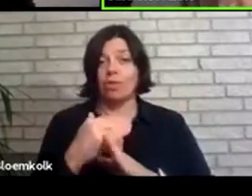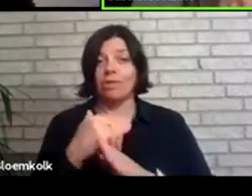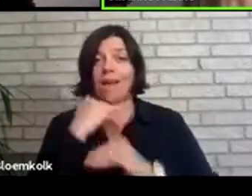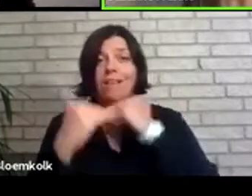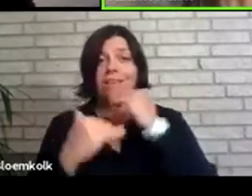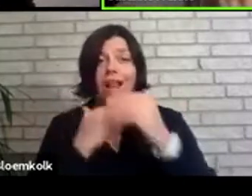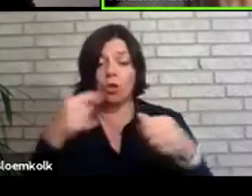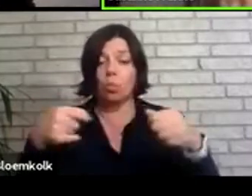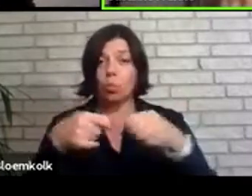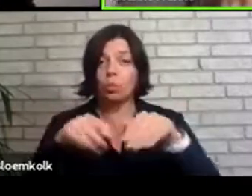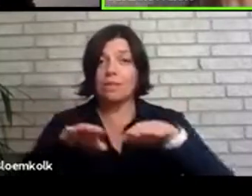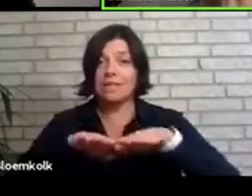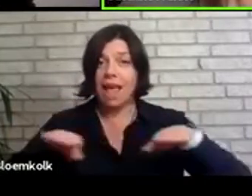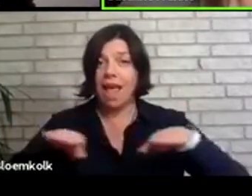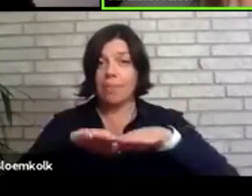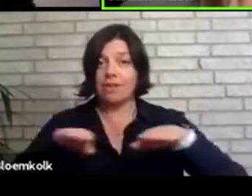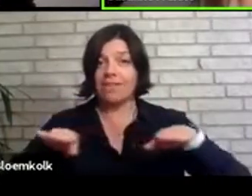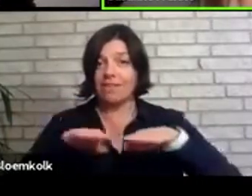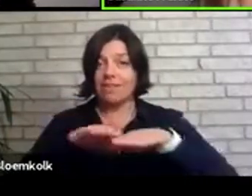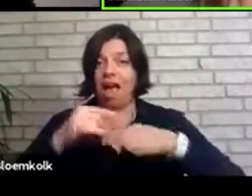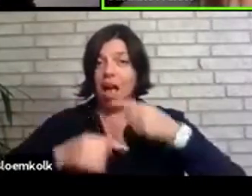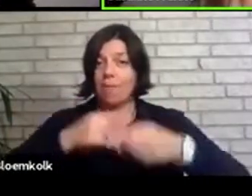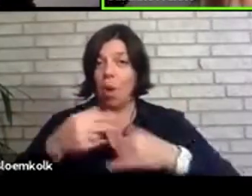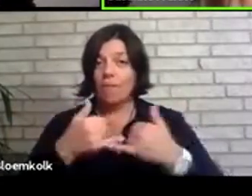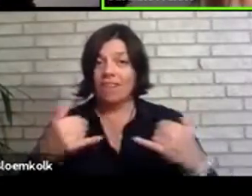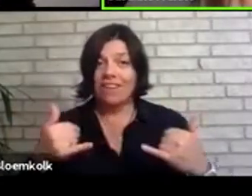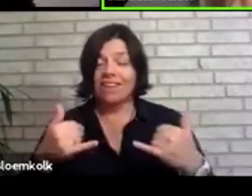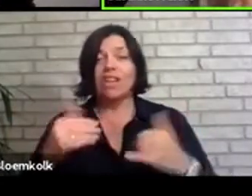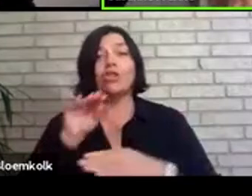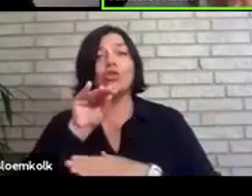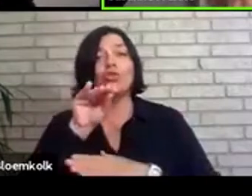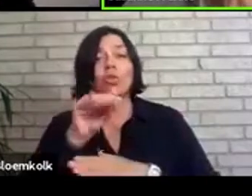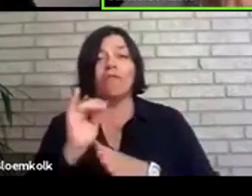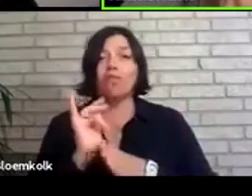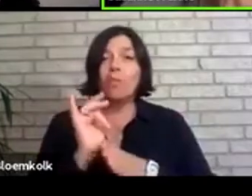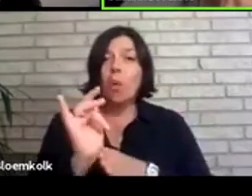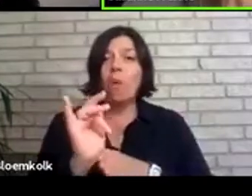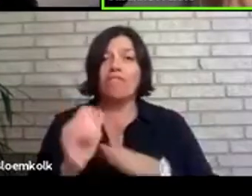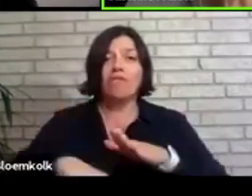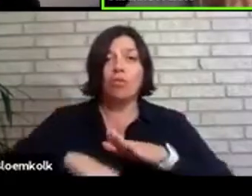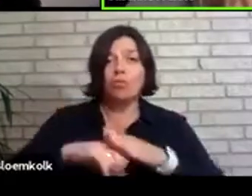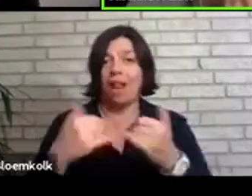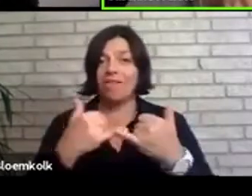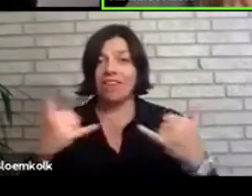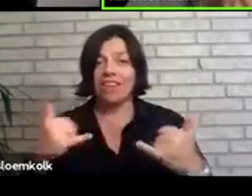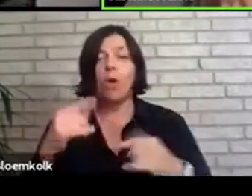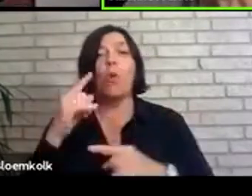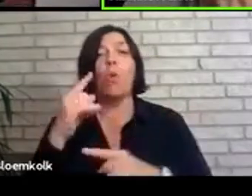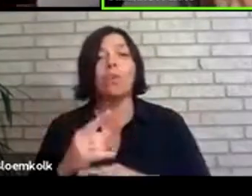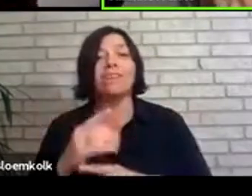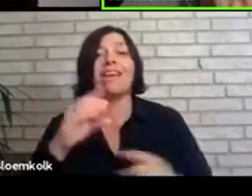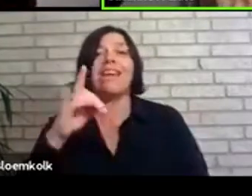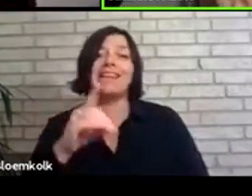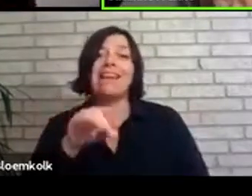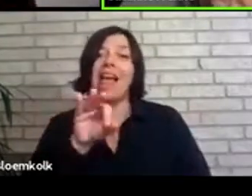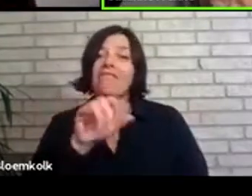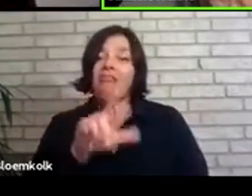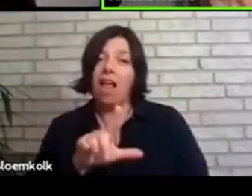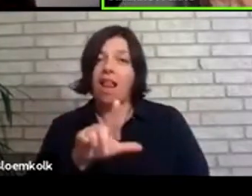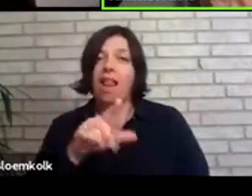agieren. Unser Fußball, Zukunft Profifußball und die DFL Taskforce.